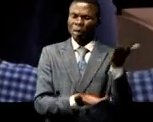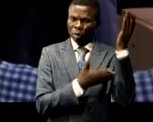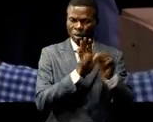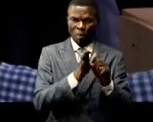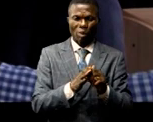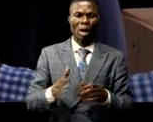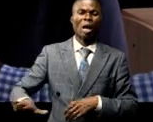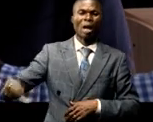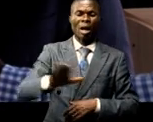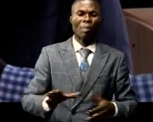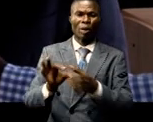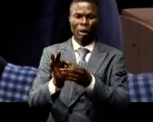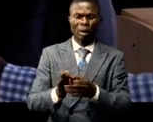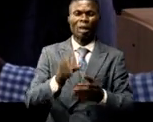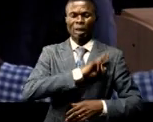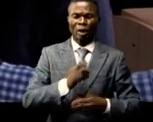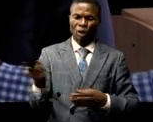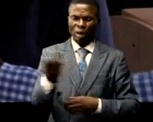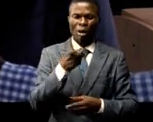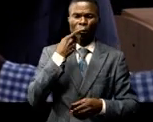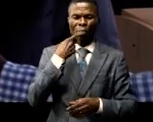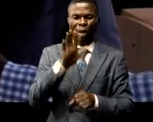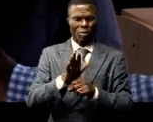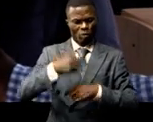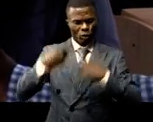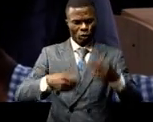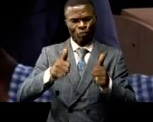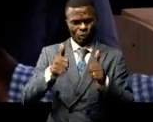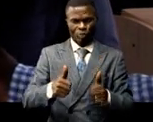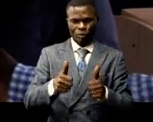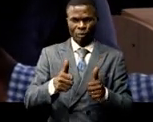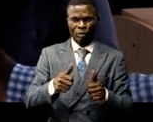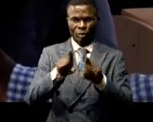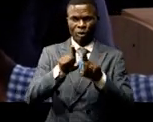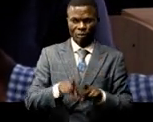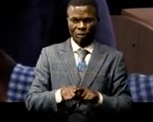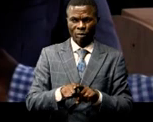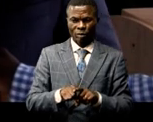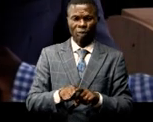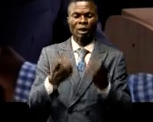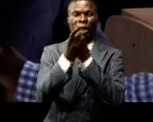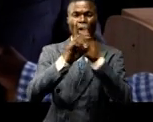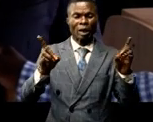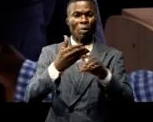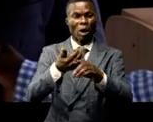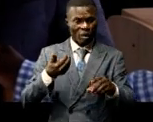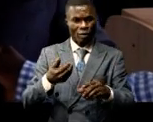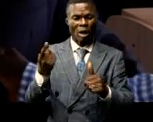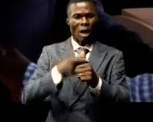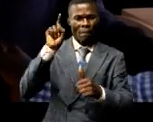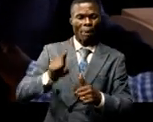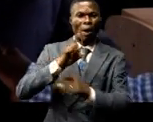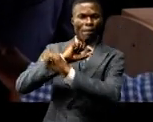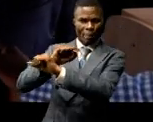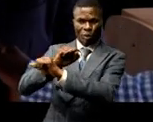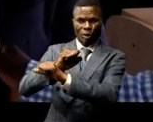et aussi pour la RDC. On a une très bonne discussion, mais pour avoir la bonne démocratie, on a besoin de protéger